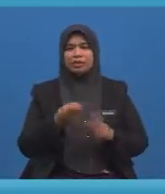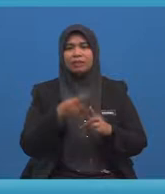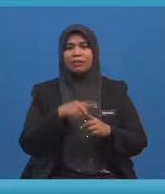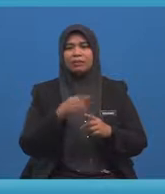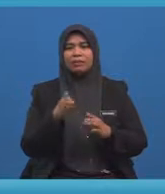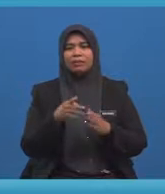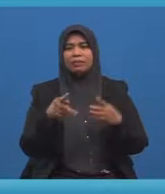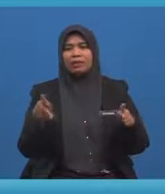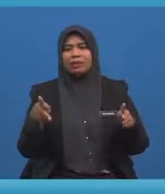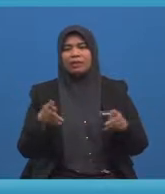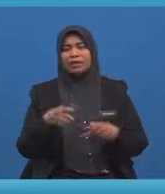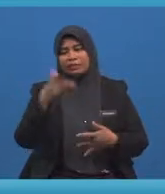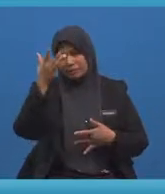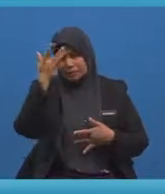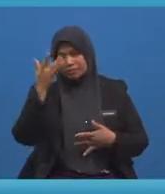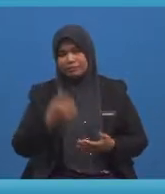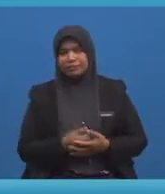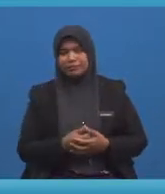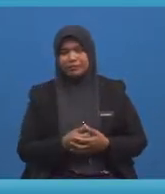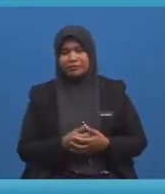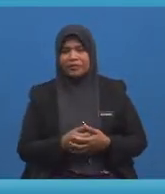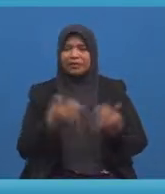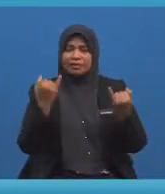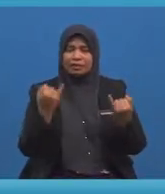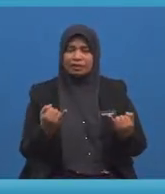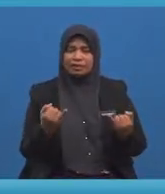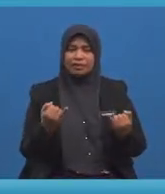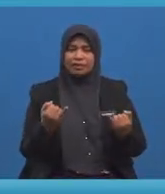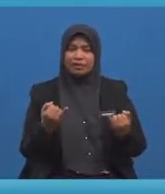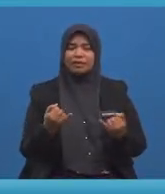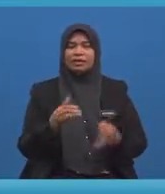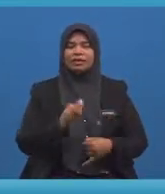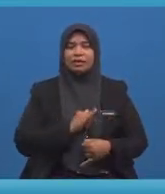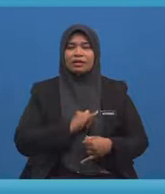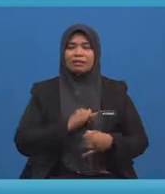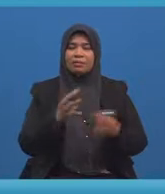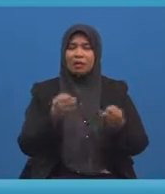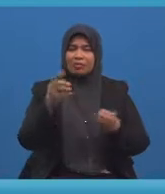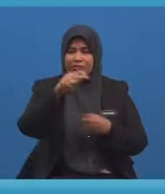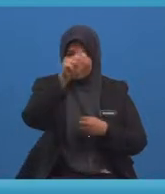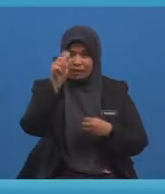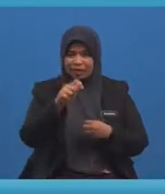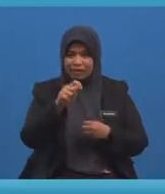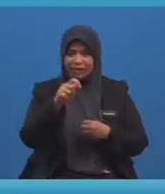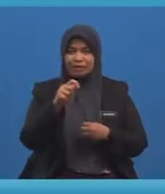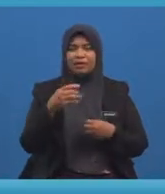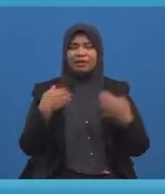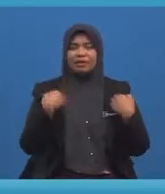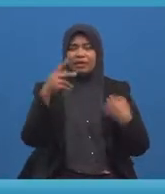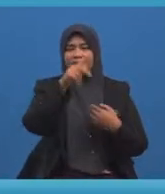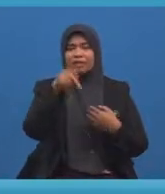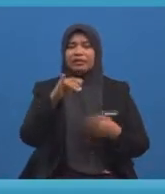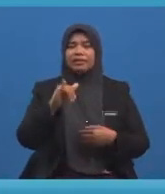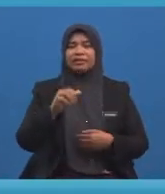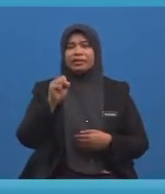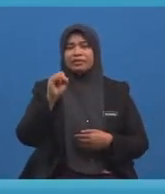pelbagai penyakit. Sekarang, saya nak bertanya, adakah saiz tapak